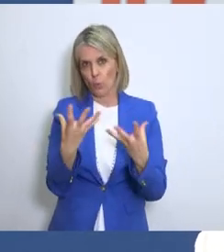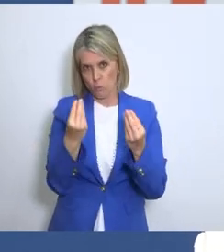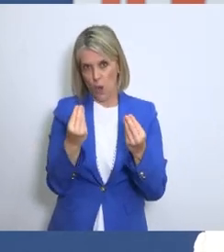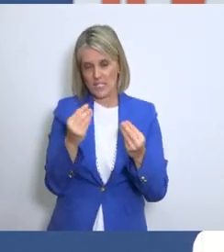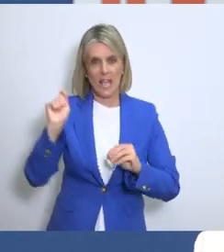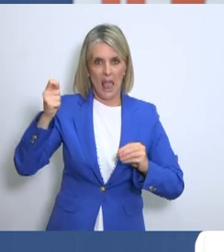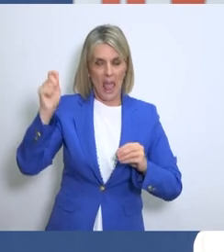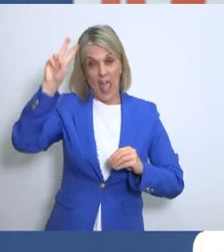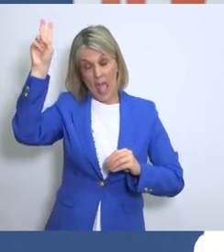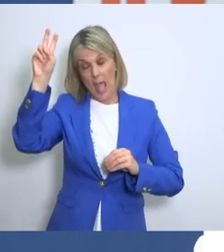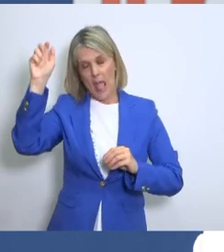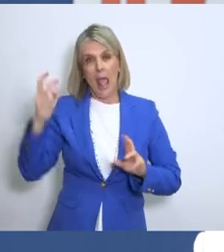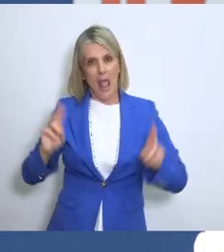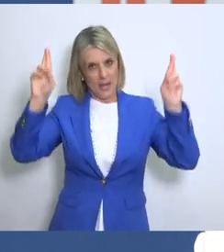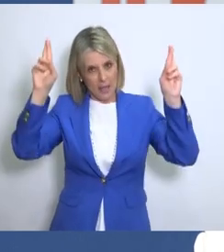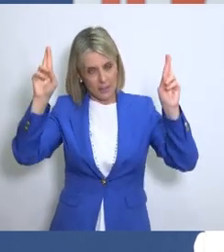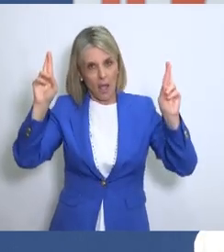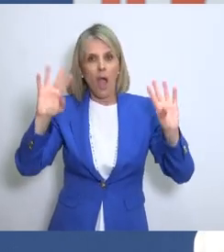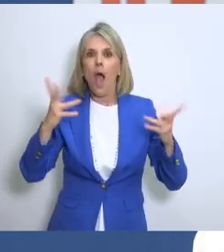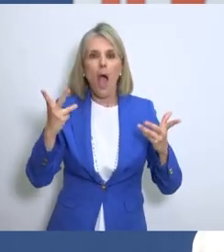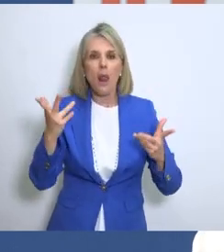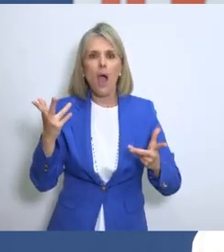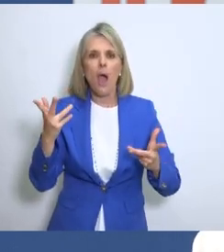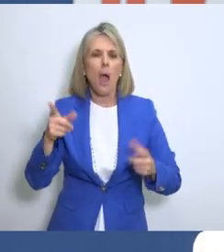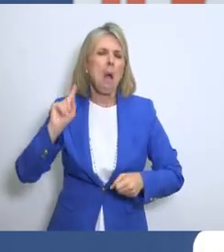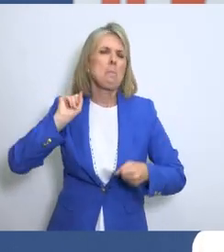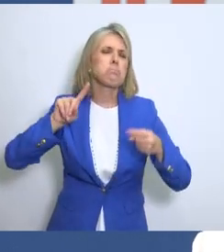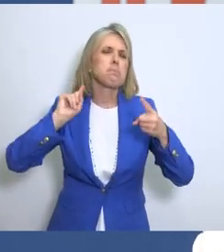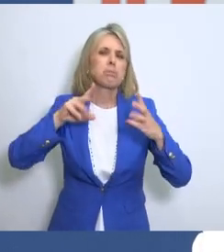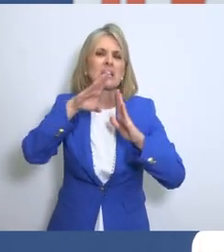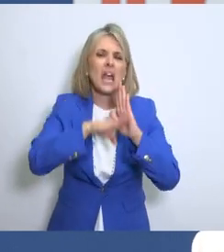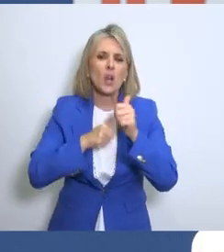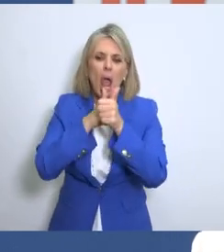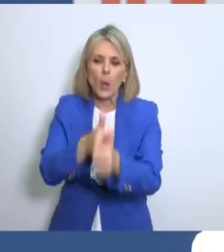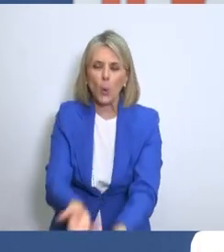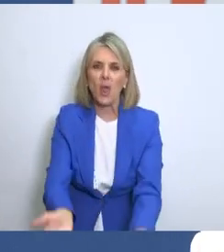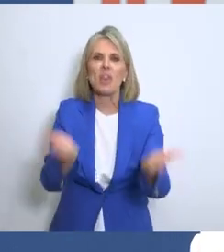Η προστασία του περιβάλλοντος, η απαραίτητη απεξάρτηση από τα